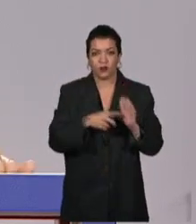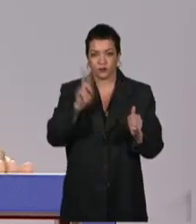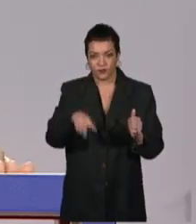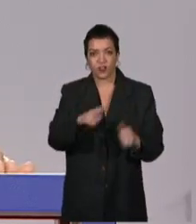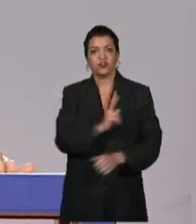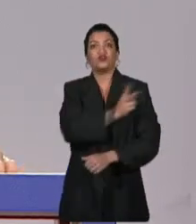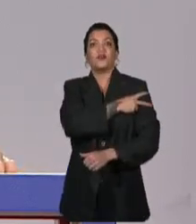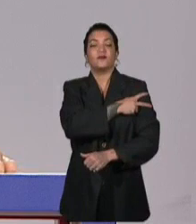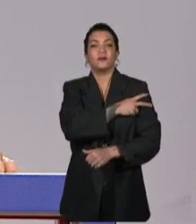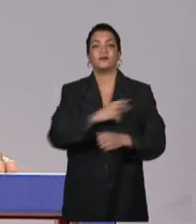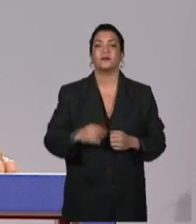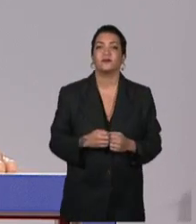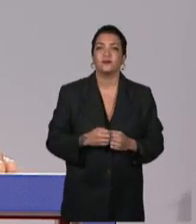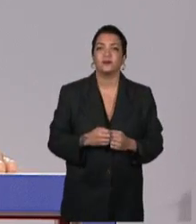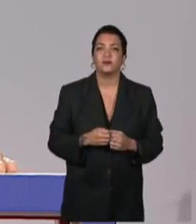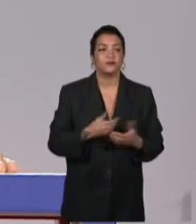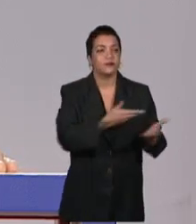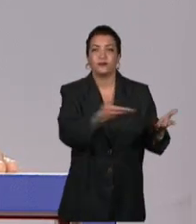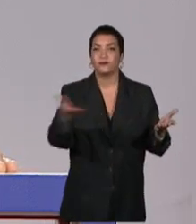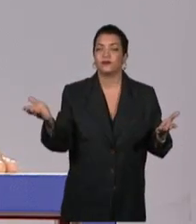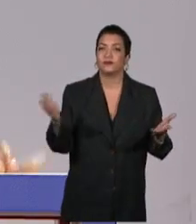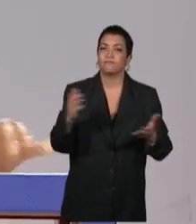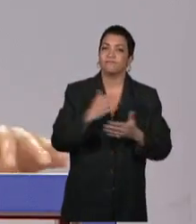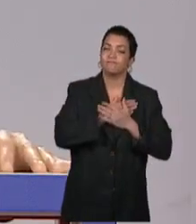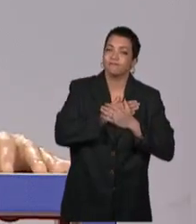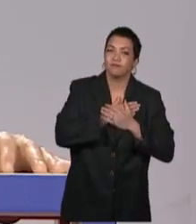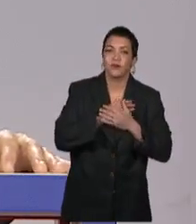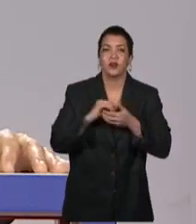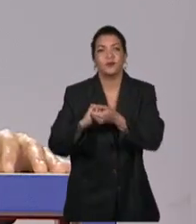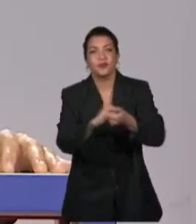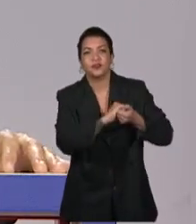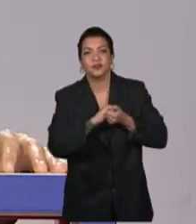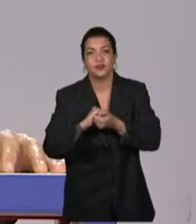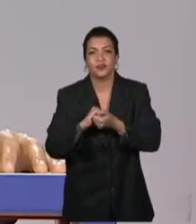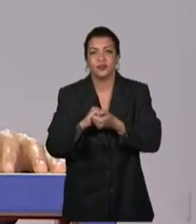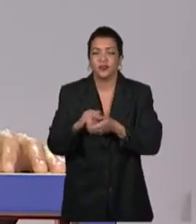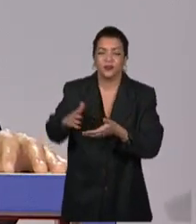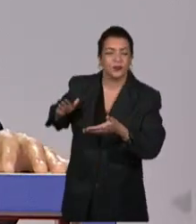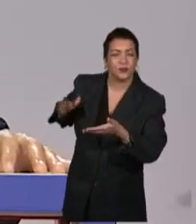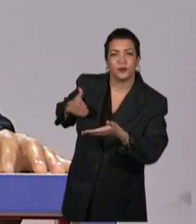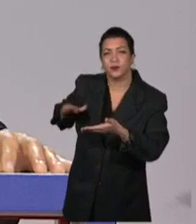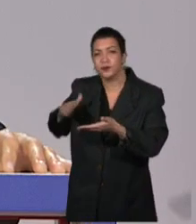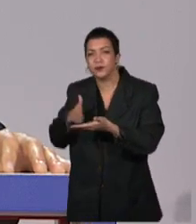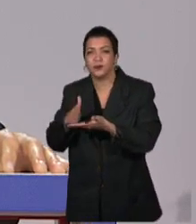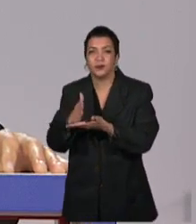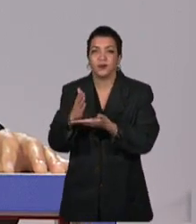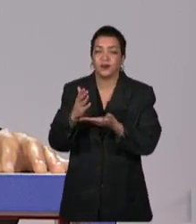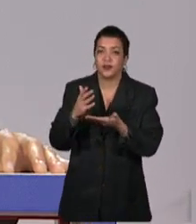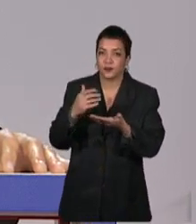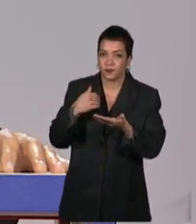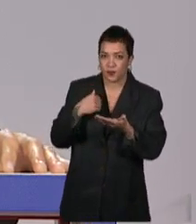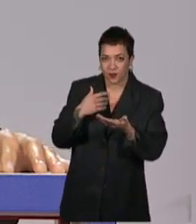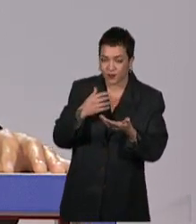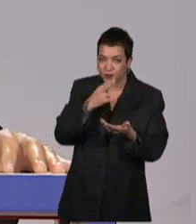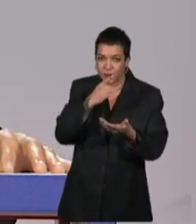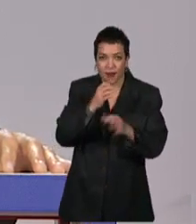Alors, mes chers amis, je n'aurais jamais fait tout ce chemin sans le soutien et